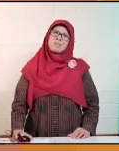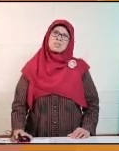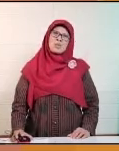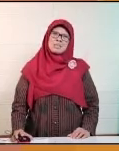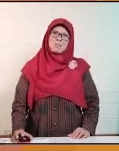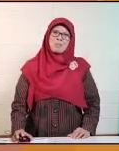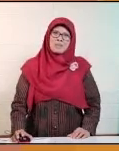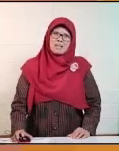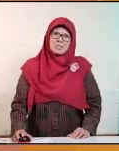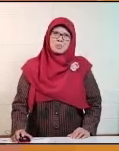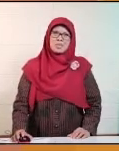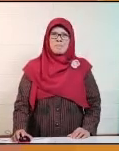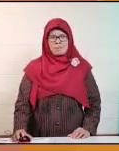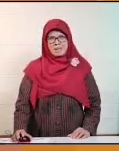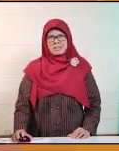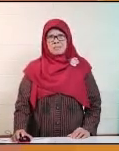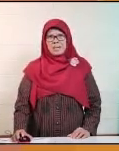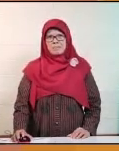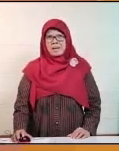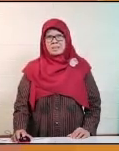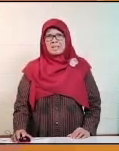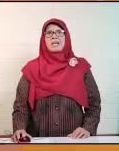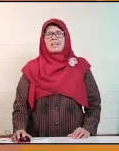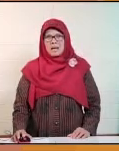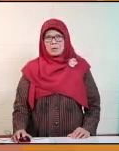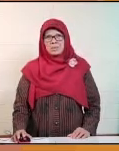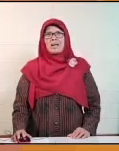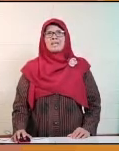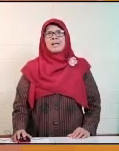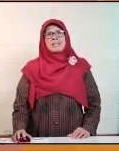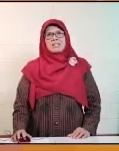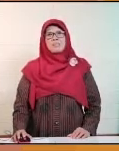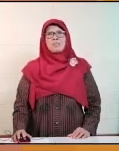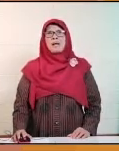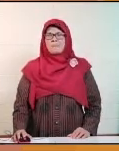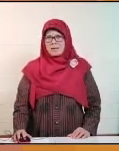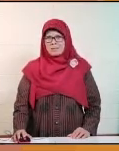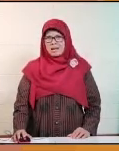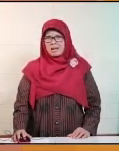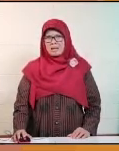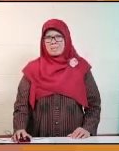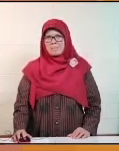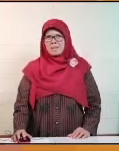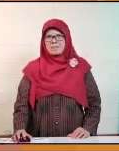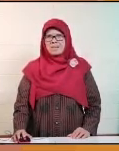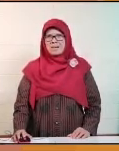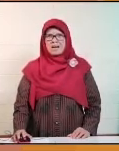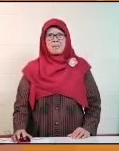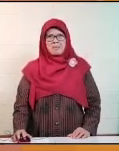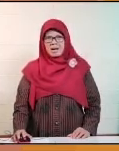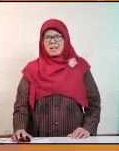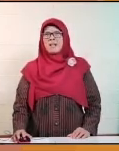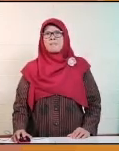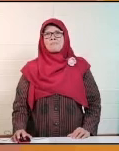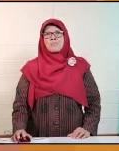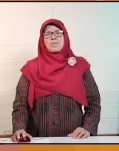ini memasuki masa pubertas usia 14-16 tahun yang disebut masa remaja